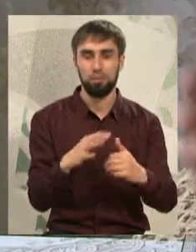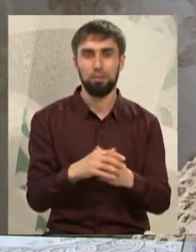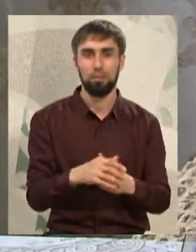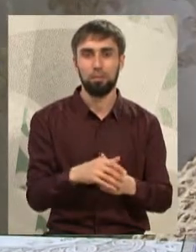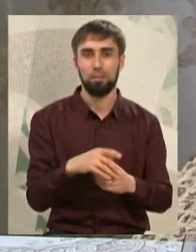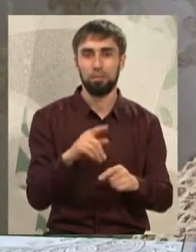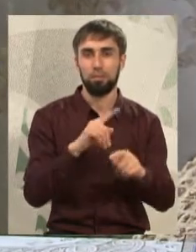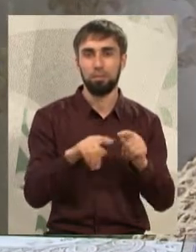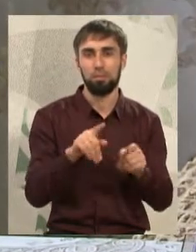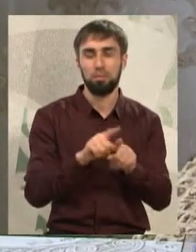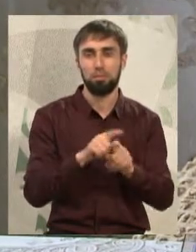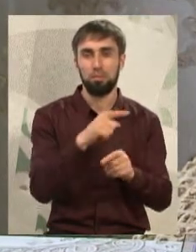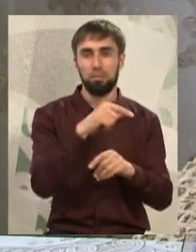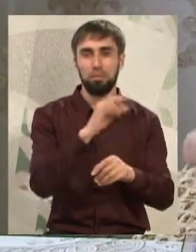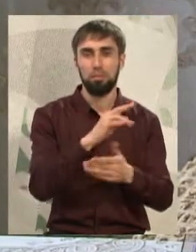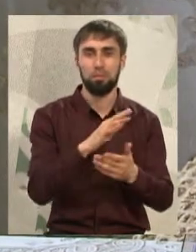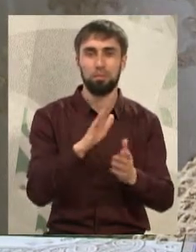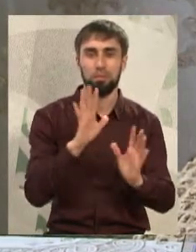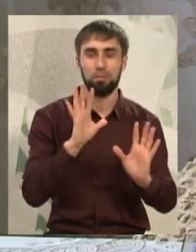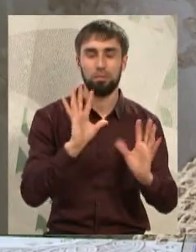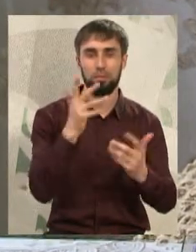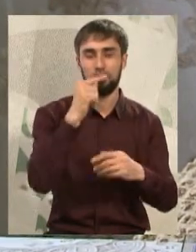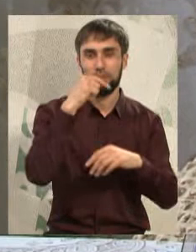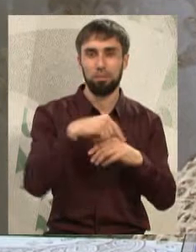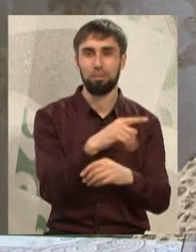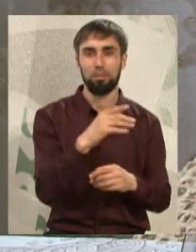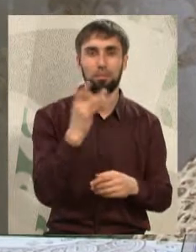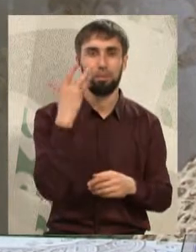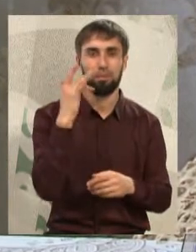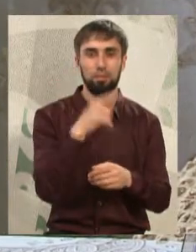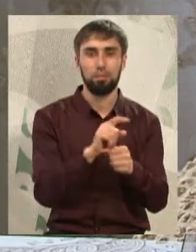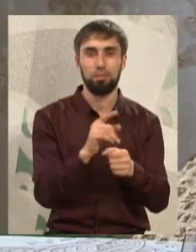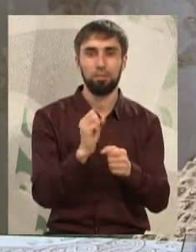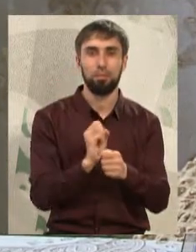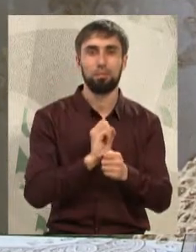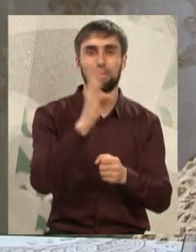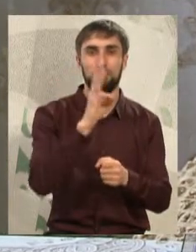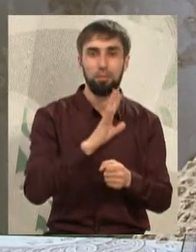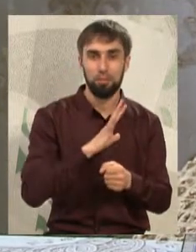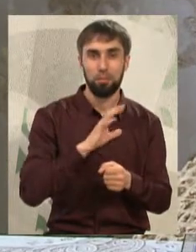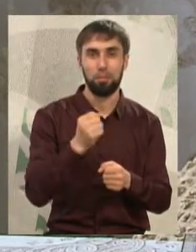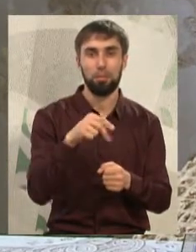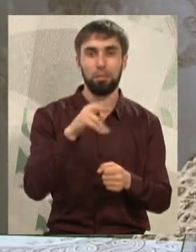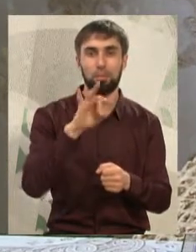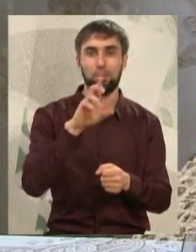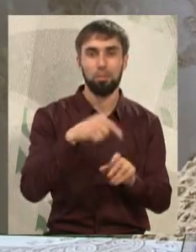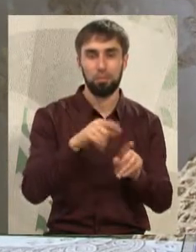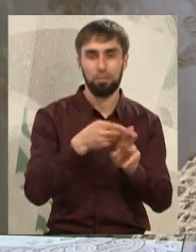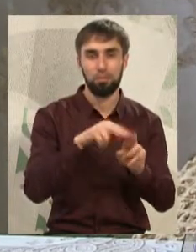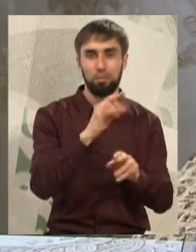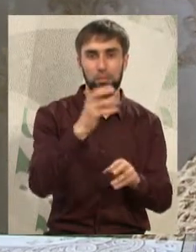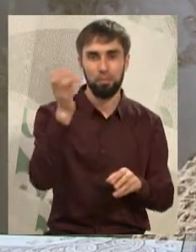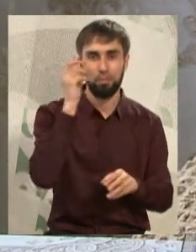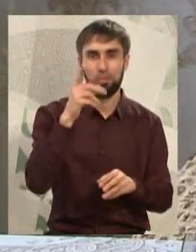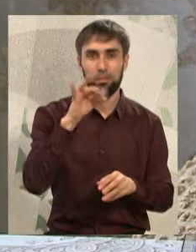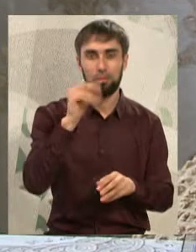Чисто случайно американец шампанское открыл, почему-то пробка попала, ему по голове попала. Он подумал, что он нарочно